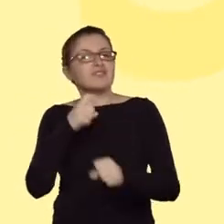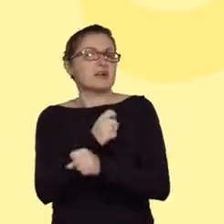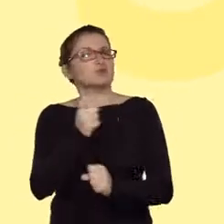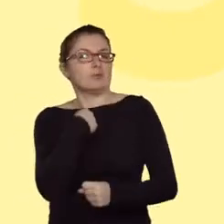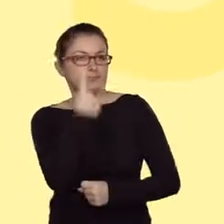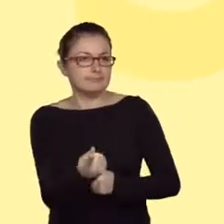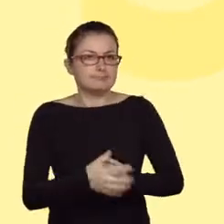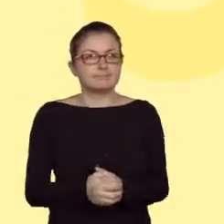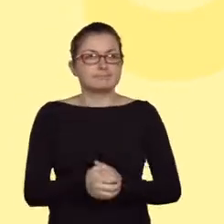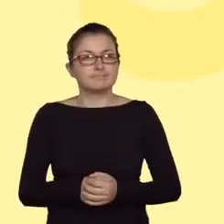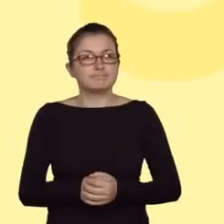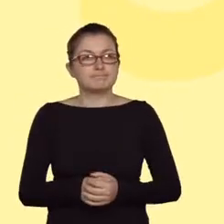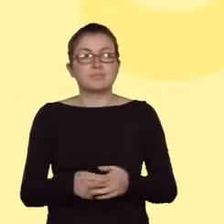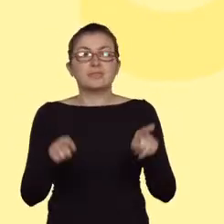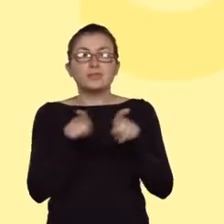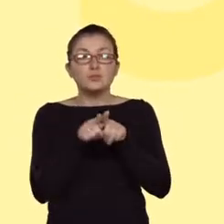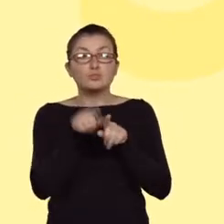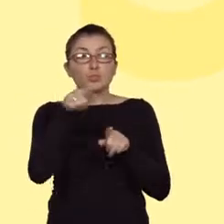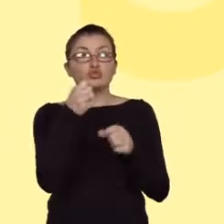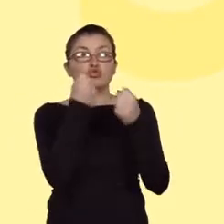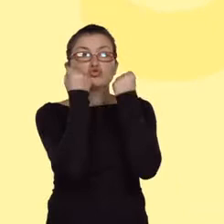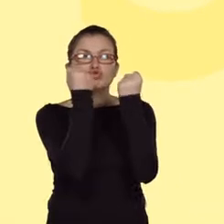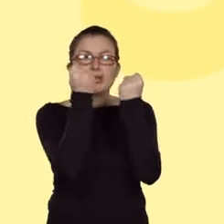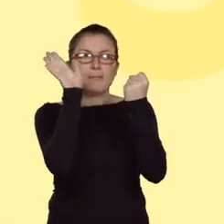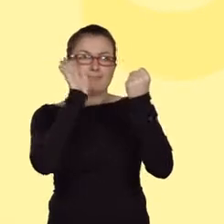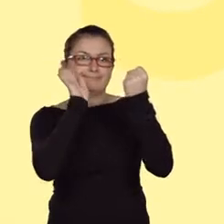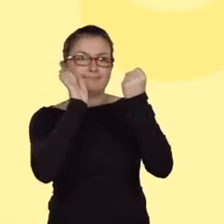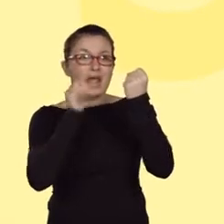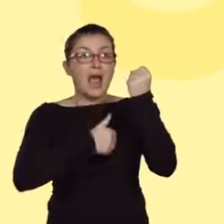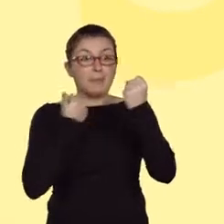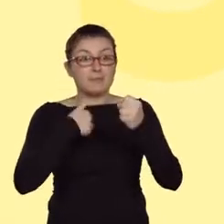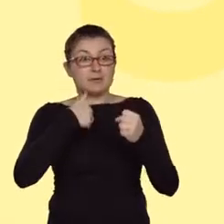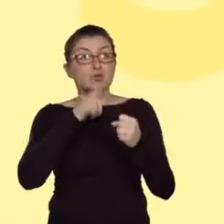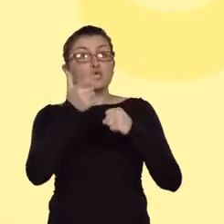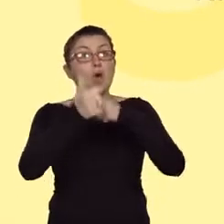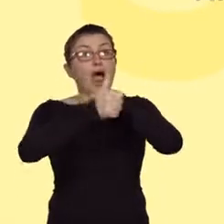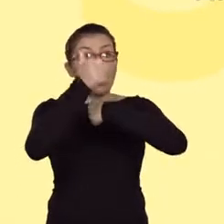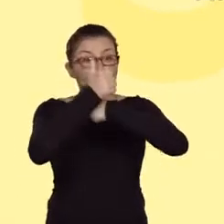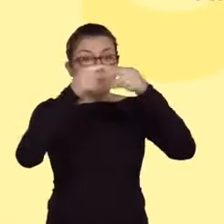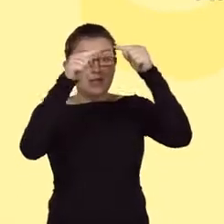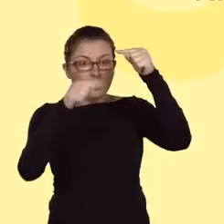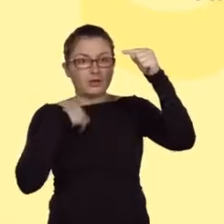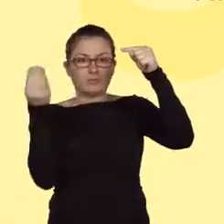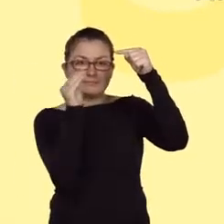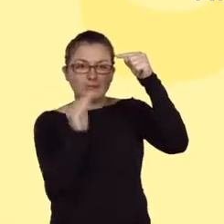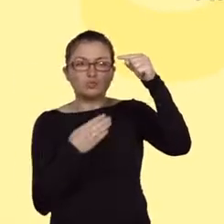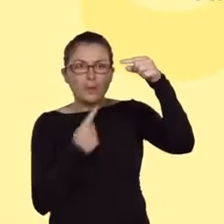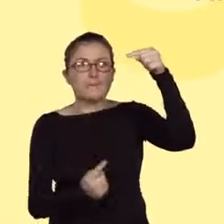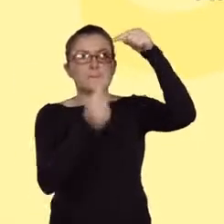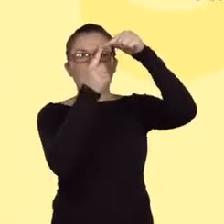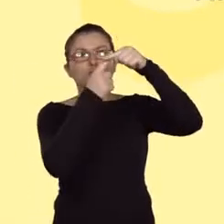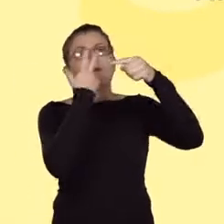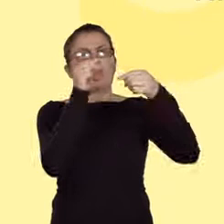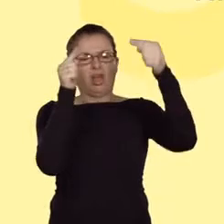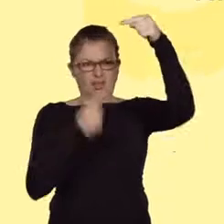pracy, aby prowadzony wywód i stosowana argumentacja nie przeczyły postawionej tezie. Nie oznacza to ignorowania